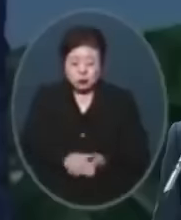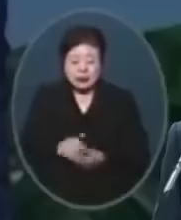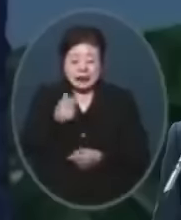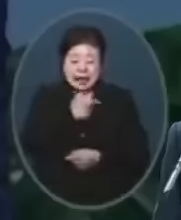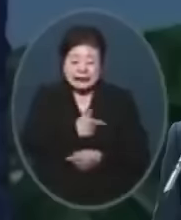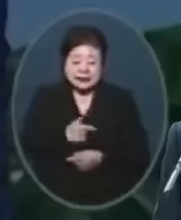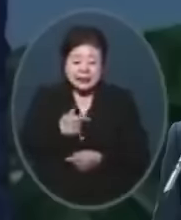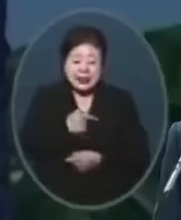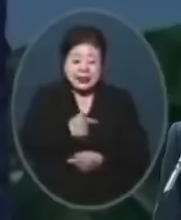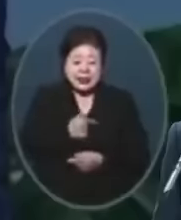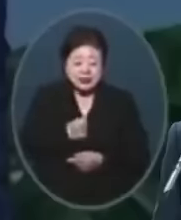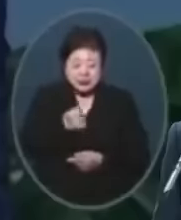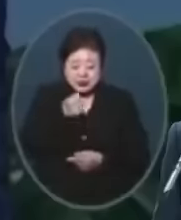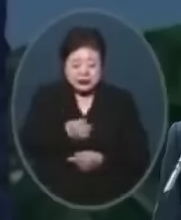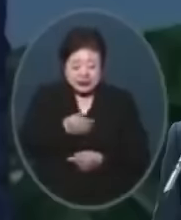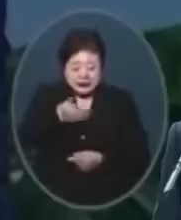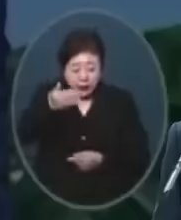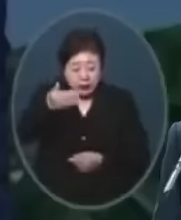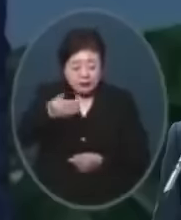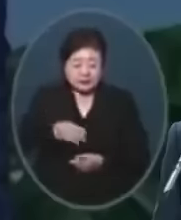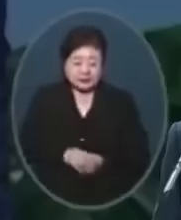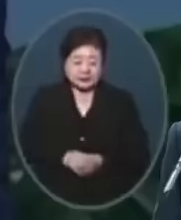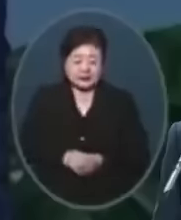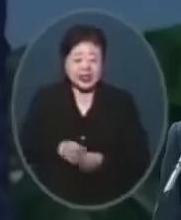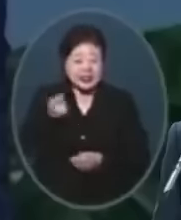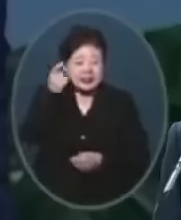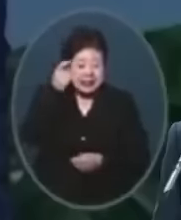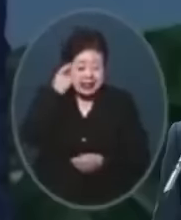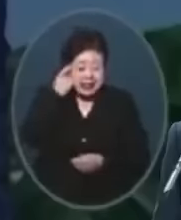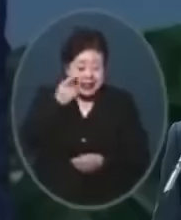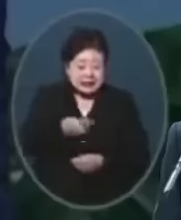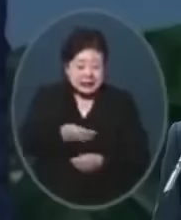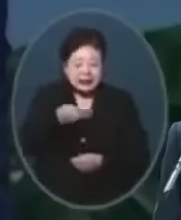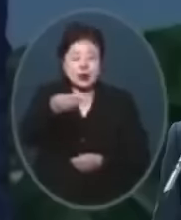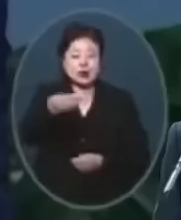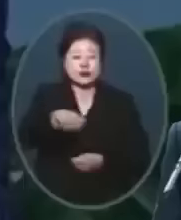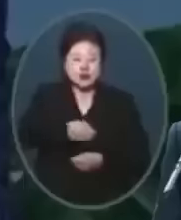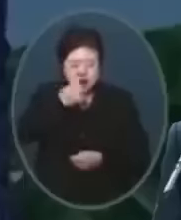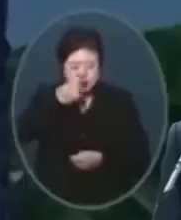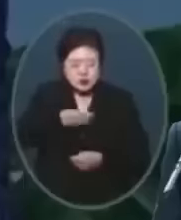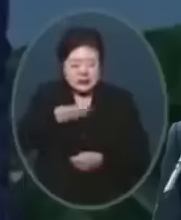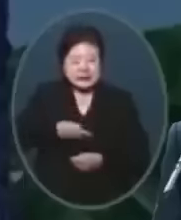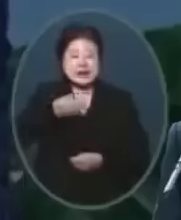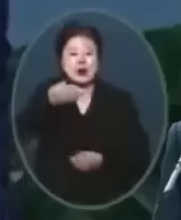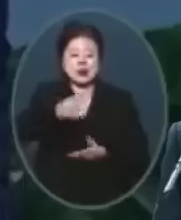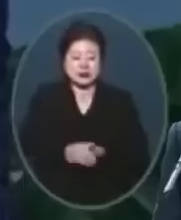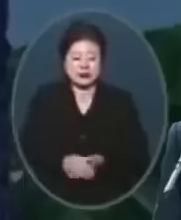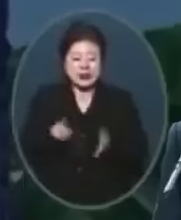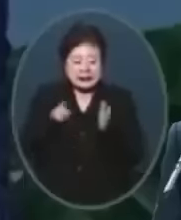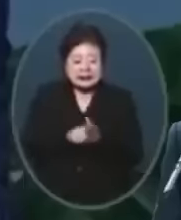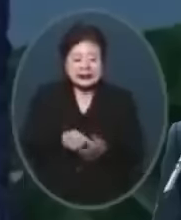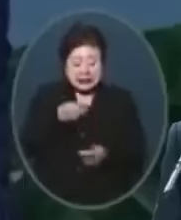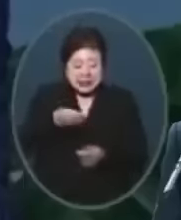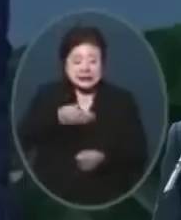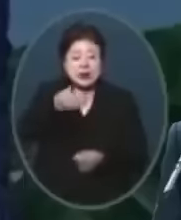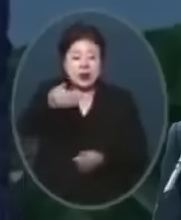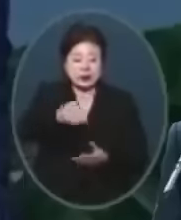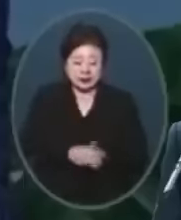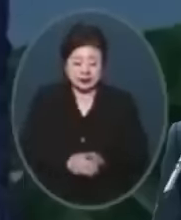가슴에 가지고 있는 4차원은 생각이 4차원이요 꿈이 4차원이요 신앙이